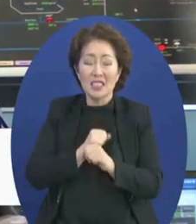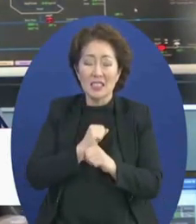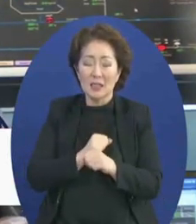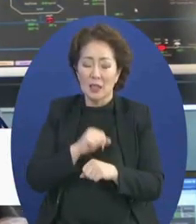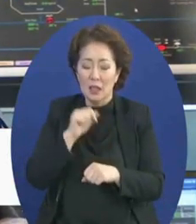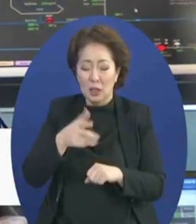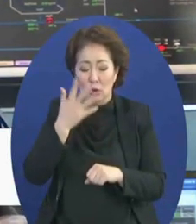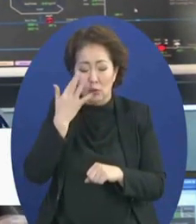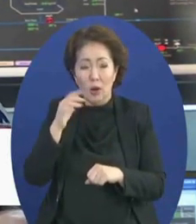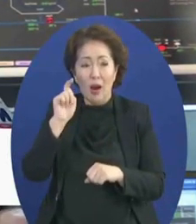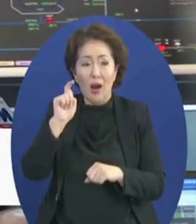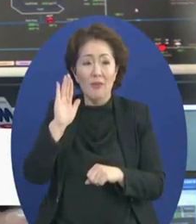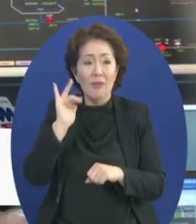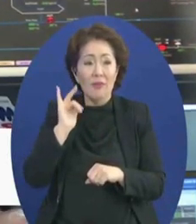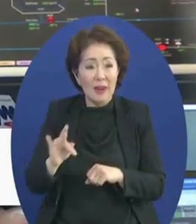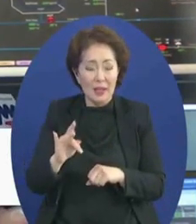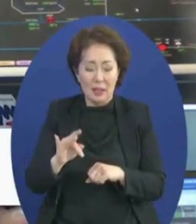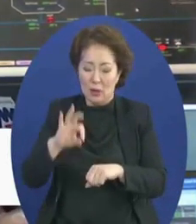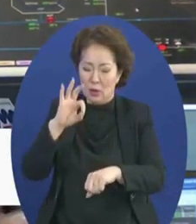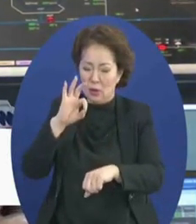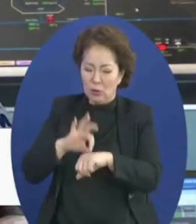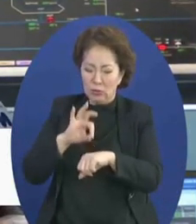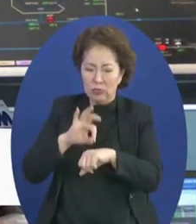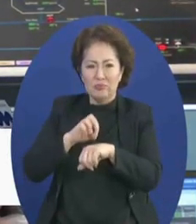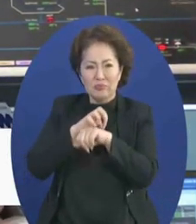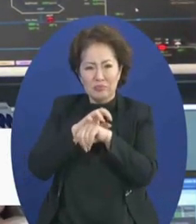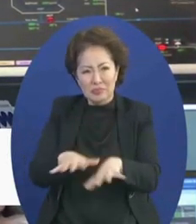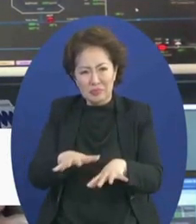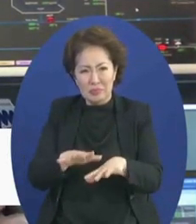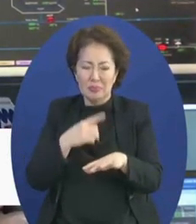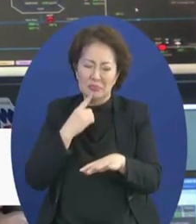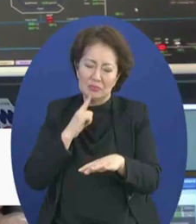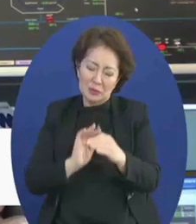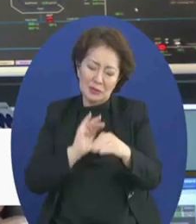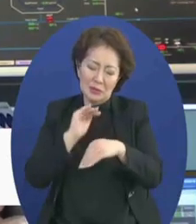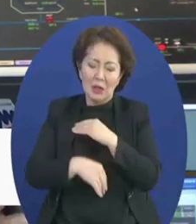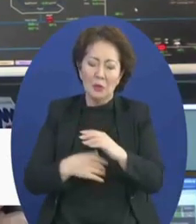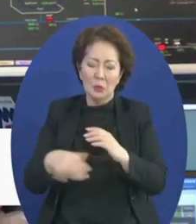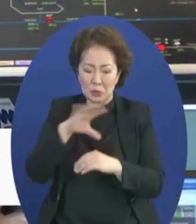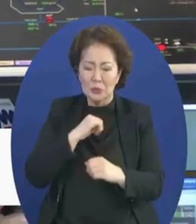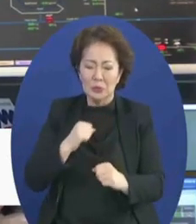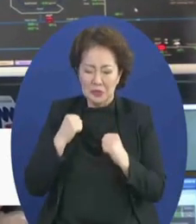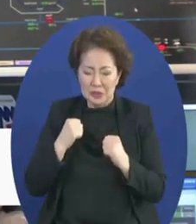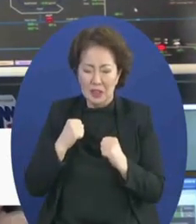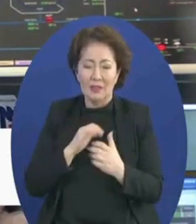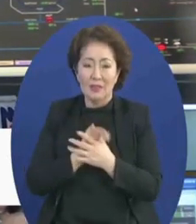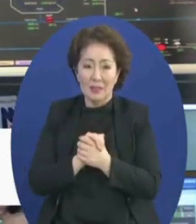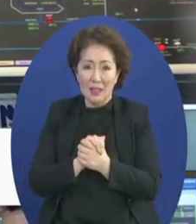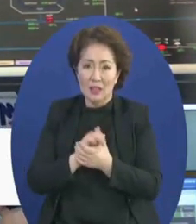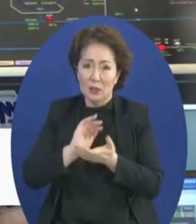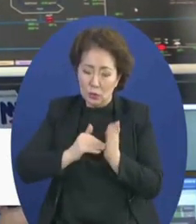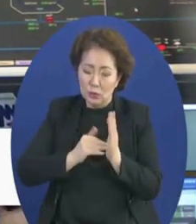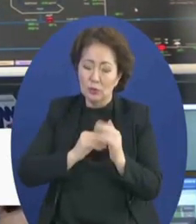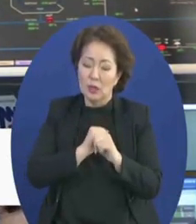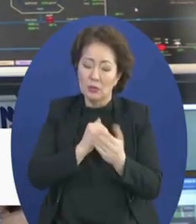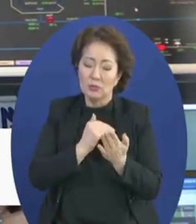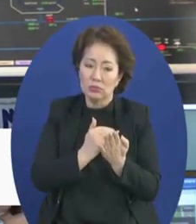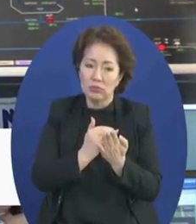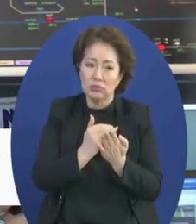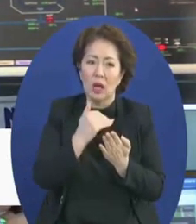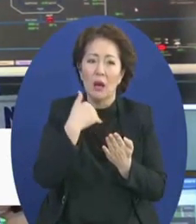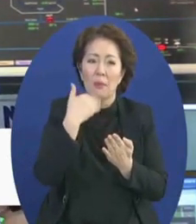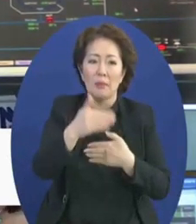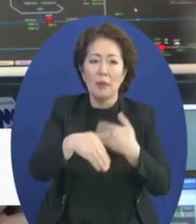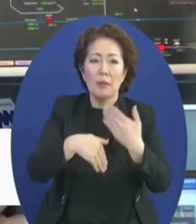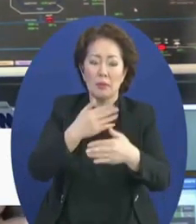хавар энэ цар тахлыг одоо хүн төрөлхтөө амжилттай давж гарах байх гэж найдаж байгаа шүү дээ. Тийм учраас одоо төлөвлөсөн том ажлууд маань цаг хугацааны хувьд одоо